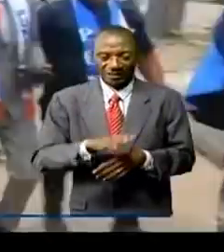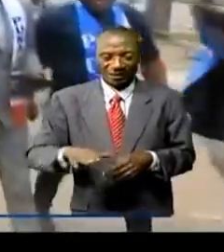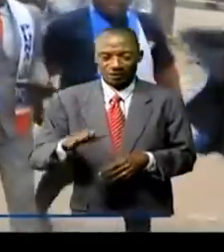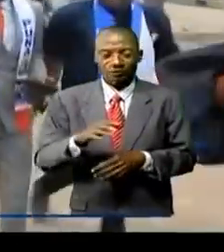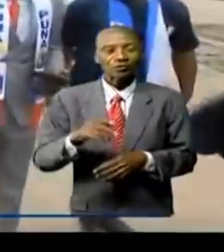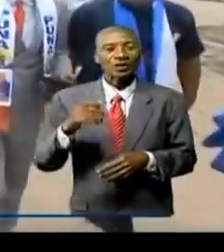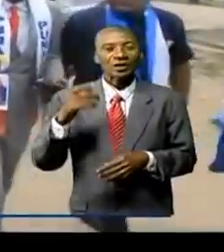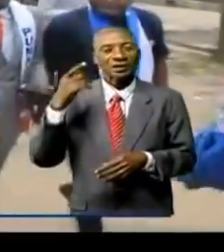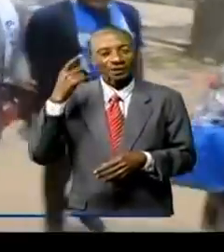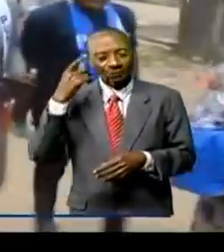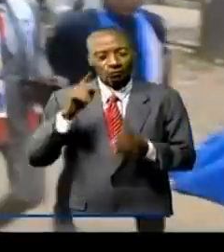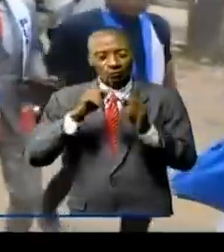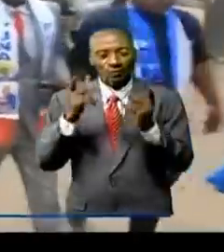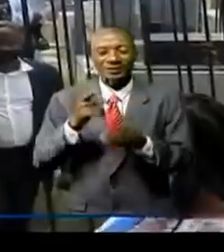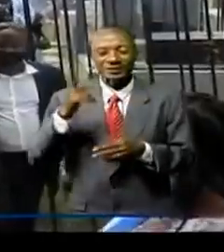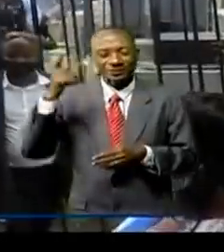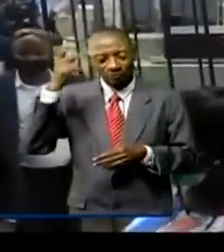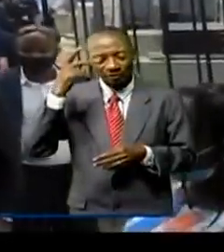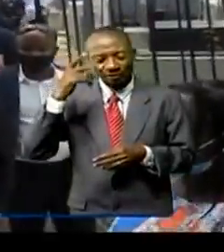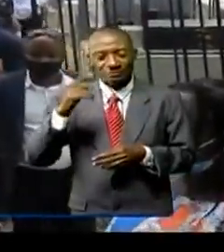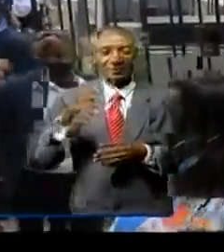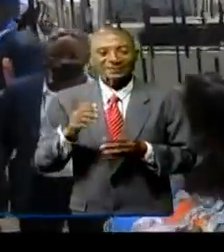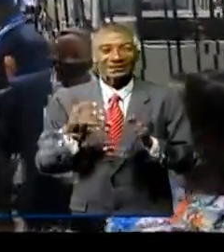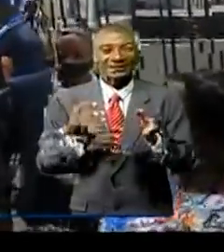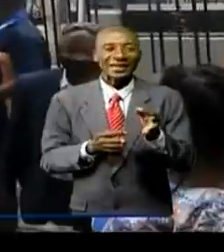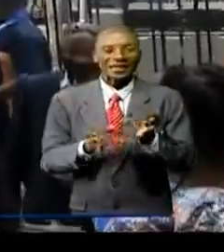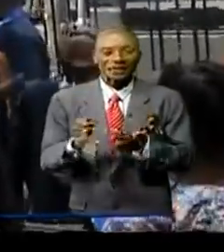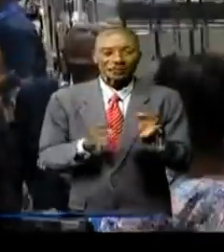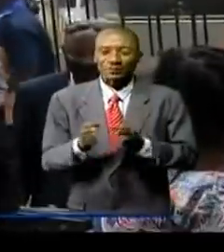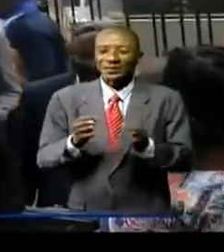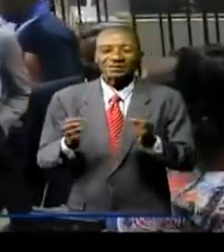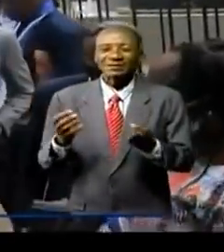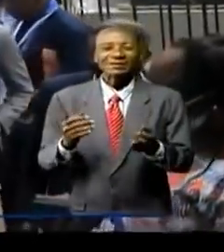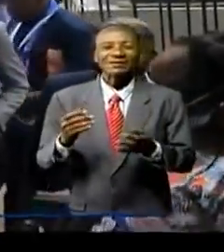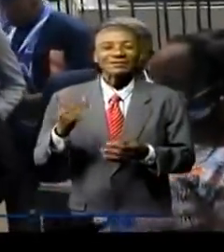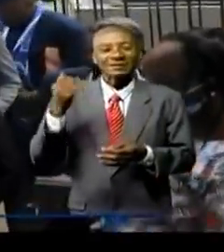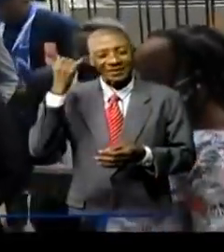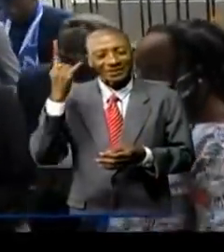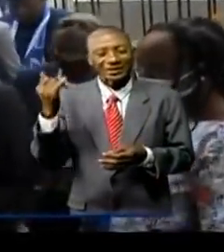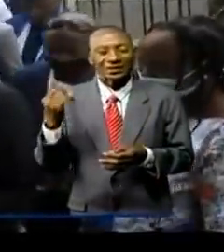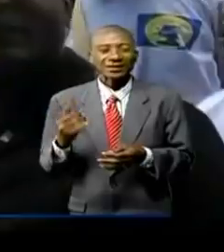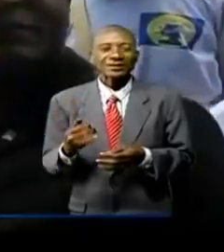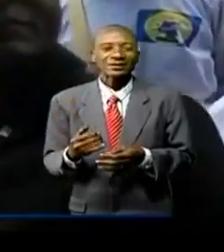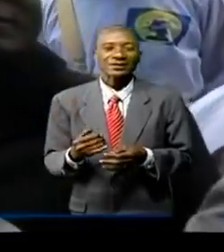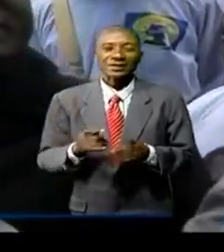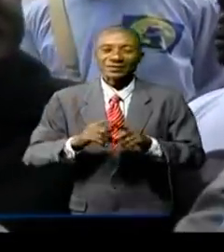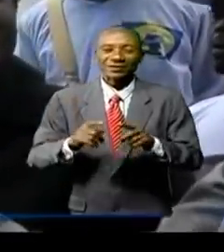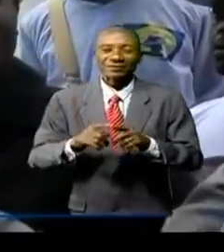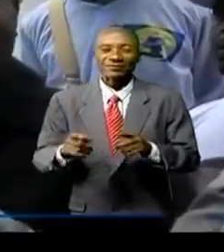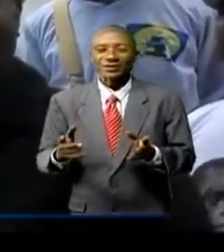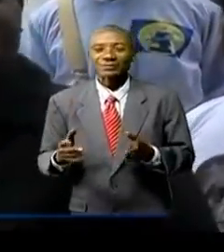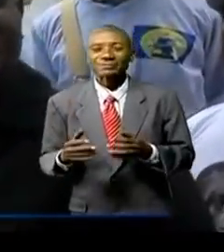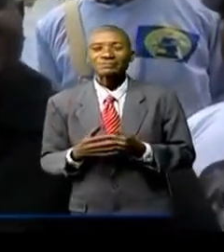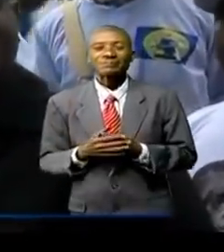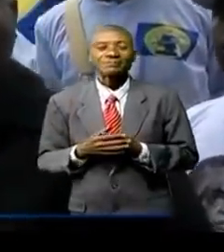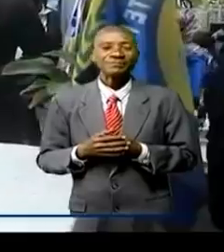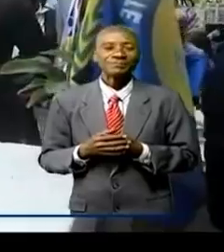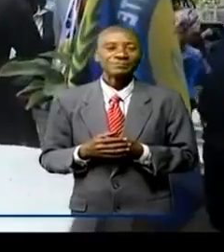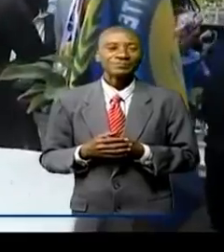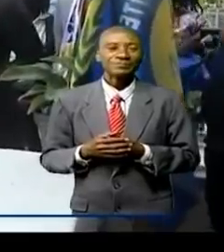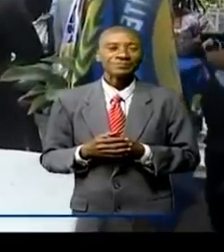ici l'essence de la présence de ses héritiers politiques autour de sa tombe. 40 ans, jour pour jour, et